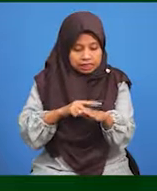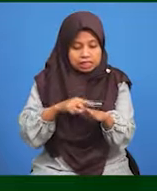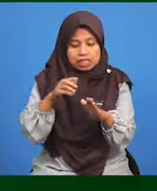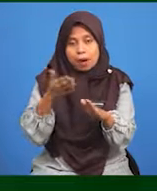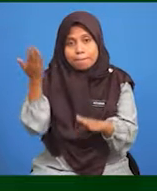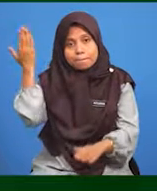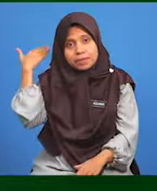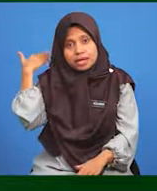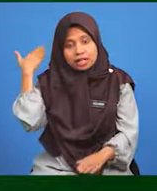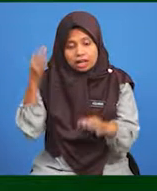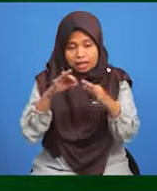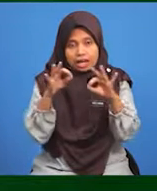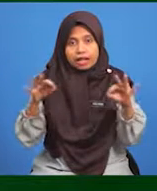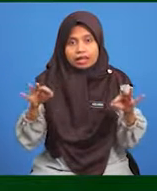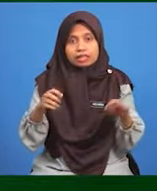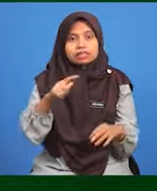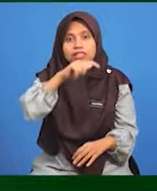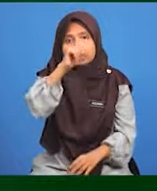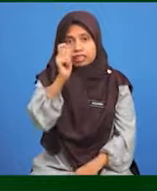ayat tanya